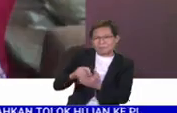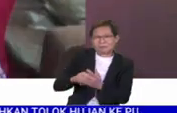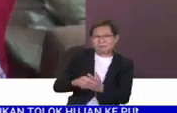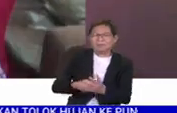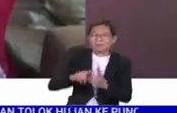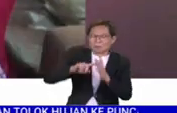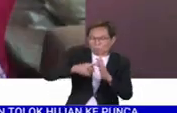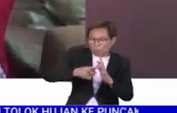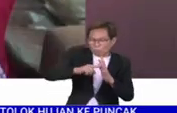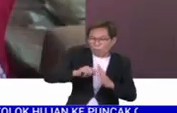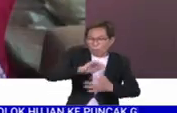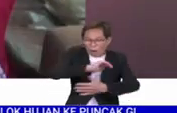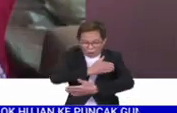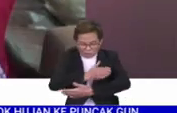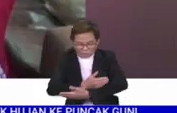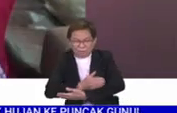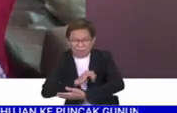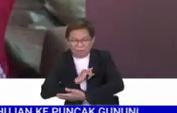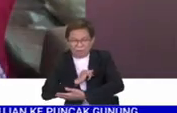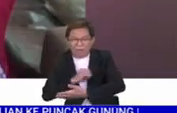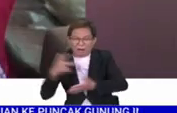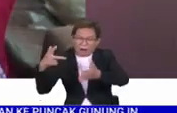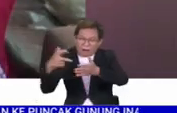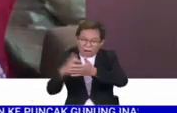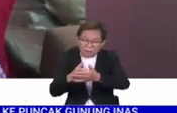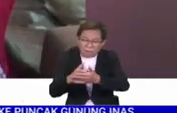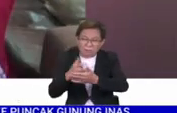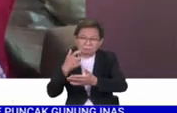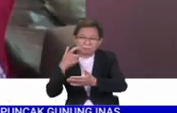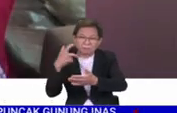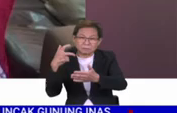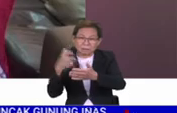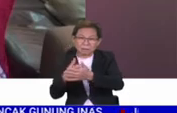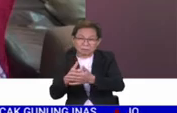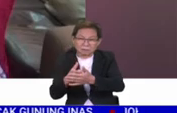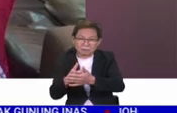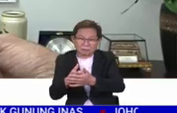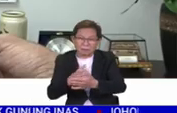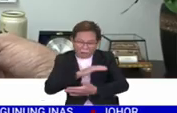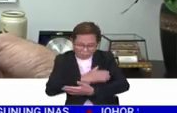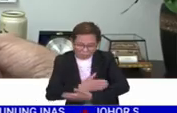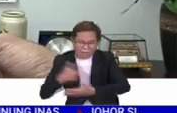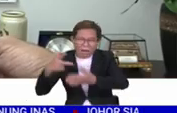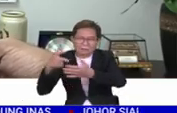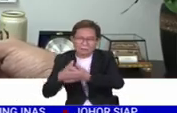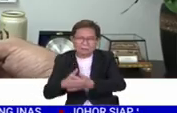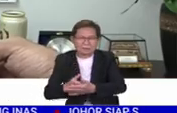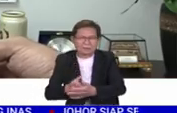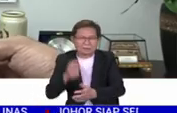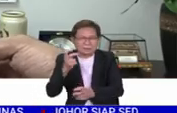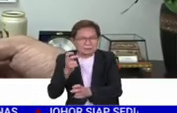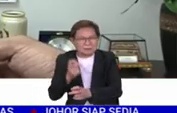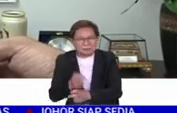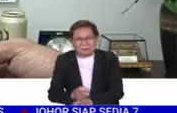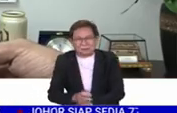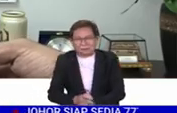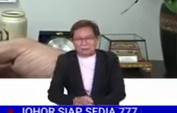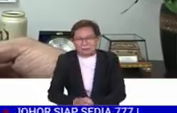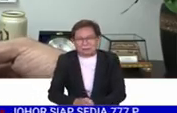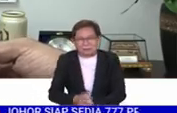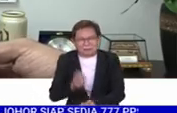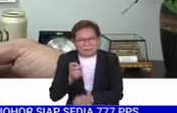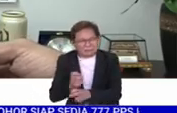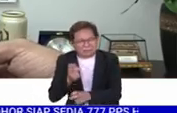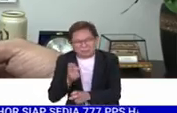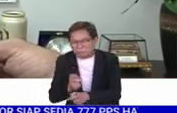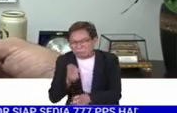anak saya ada insiden mata lah. Jadi it's not easy to get it. Benda